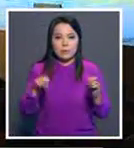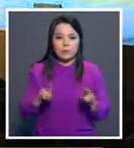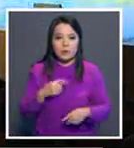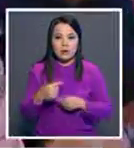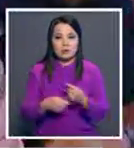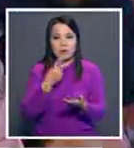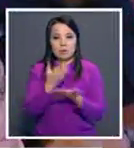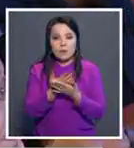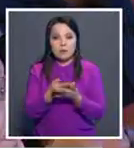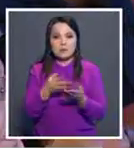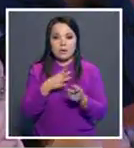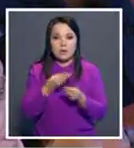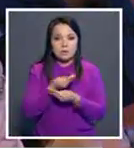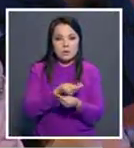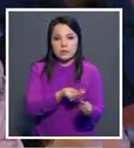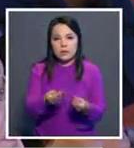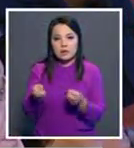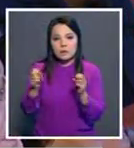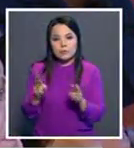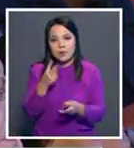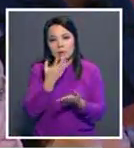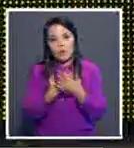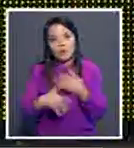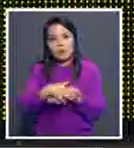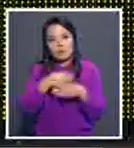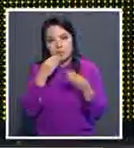жыршылдық өнерді қайта жаңғыртып, тағылымды туындылармен